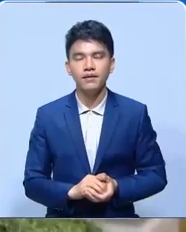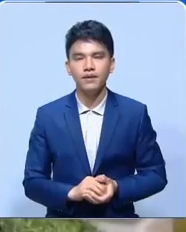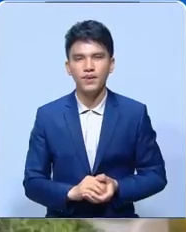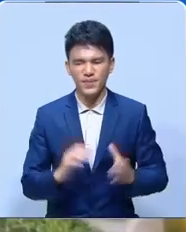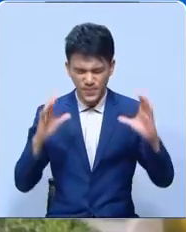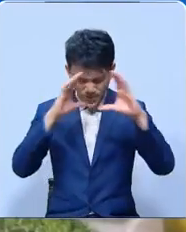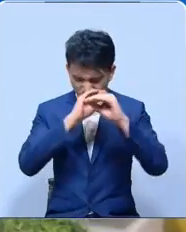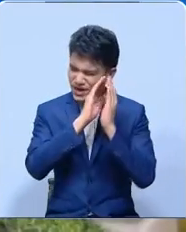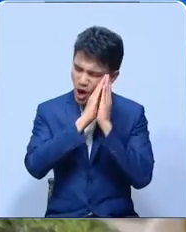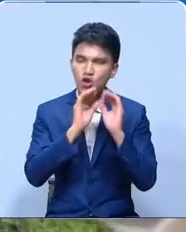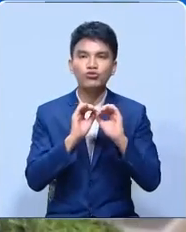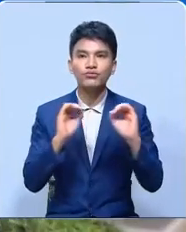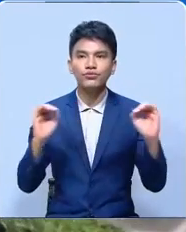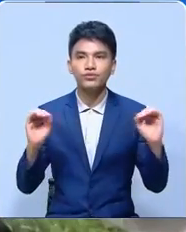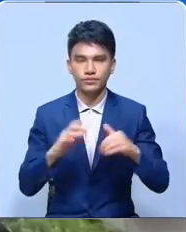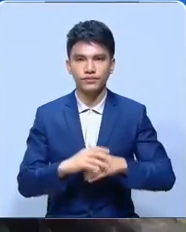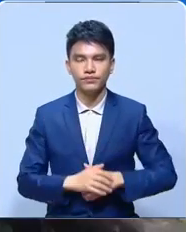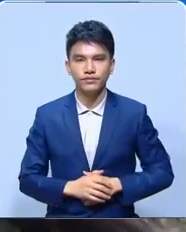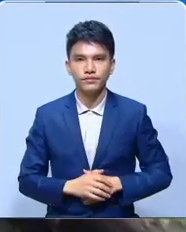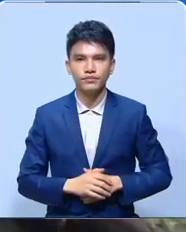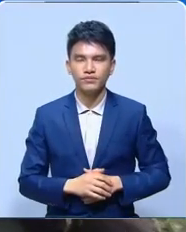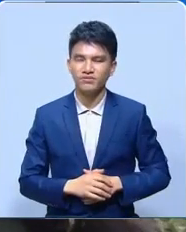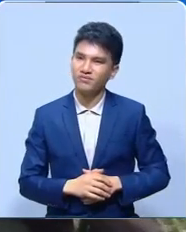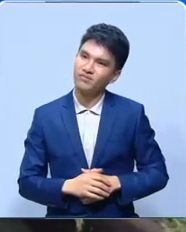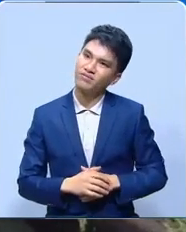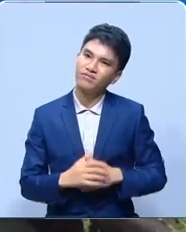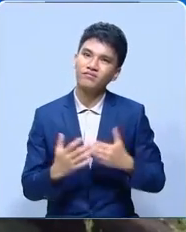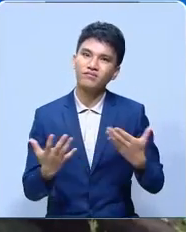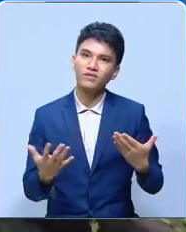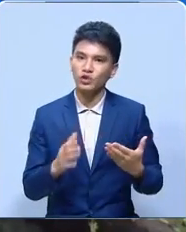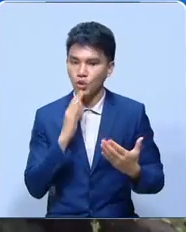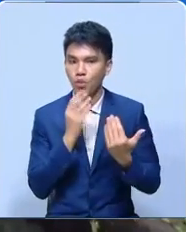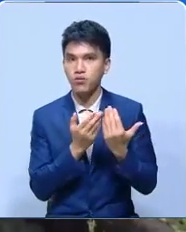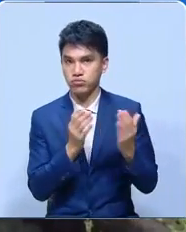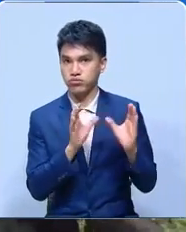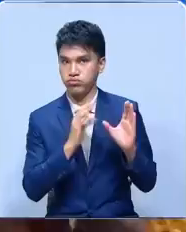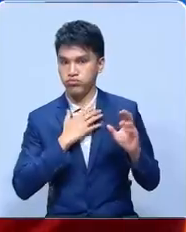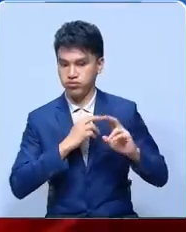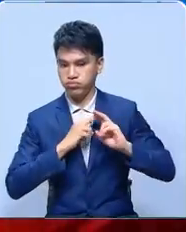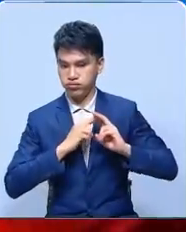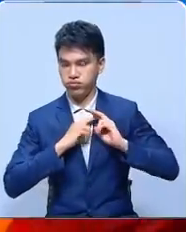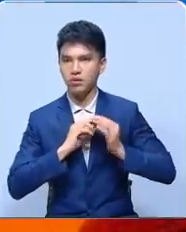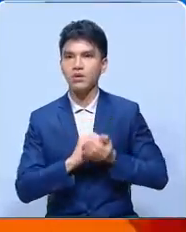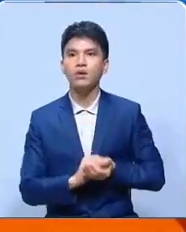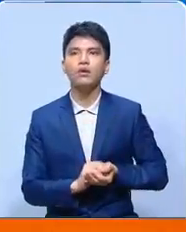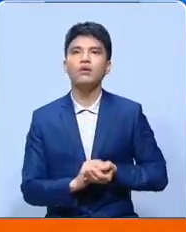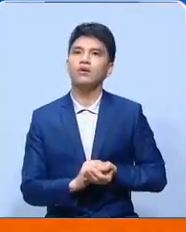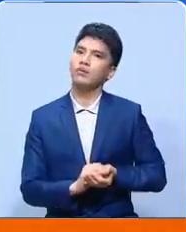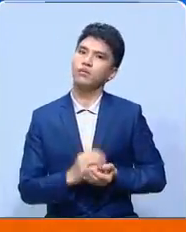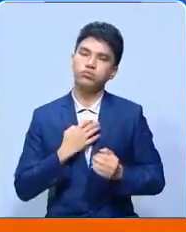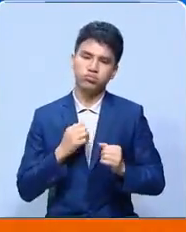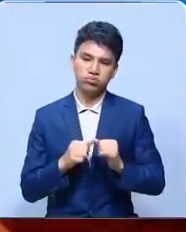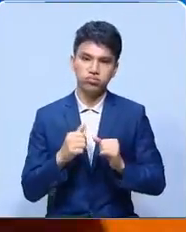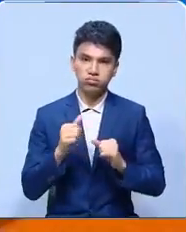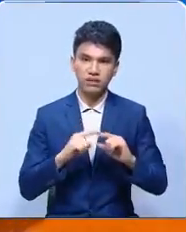แทบไม่ได้นอนตรงนี้เลย ใช่ไหมคือแบบมุดเป็นคนในครอบครัวคนในครอบครัวเรามาทำร้ายเราก็ยังพอหยวนหยวน